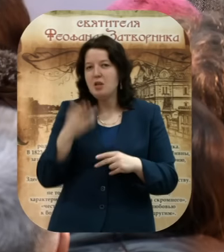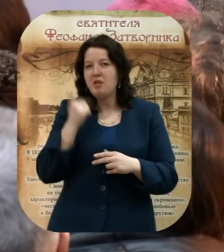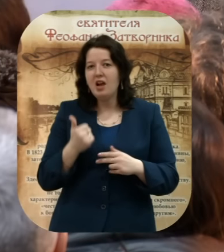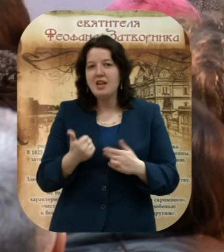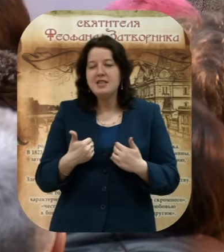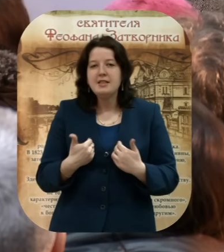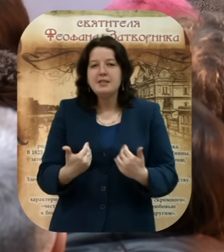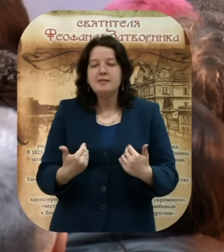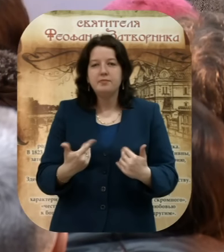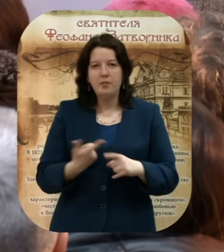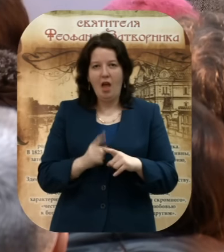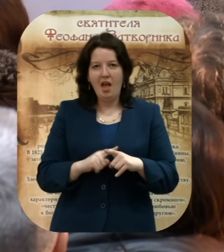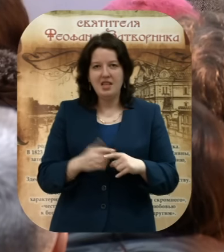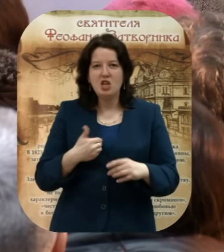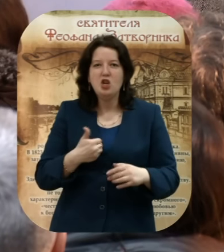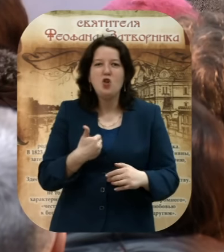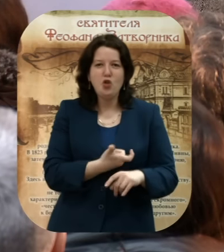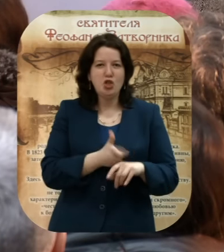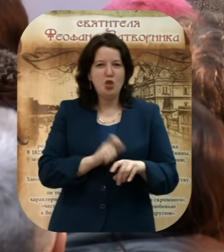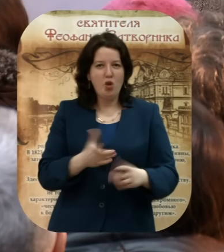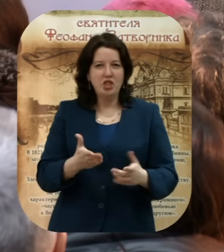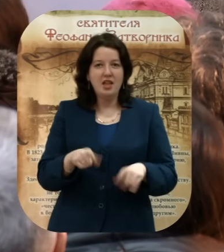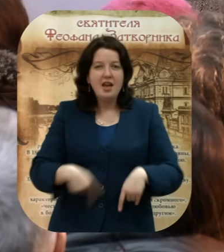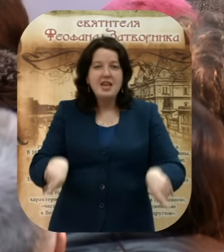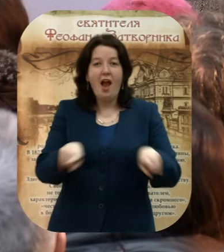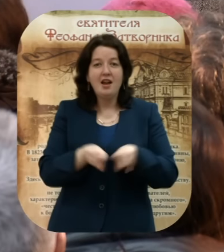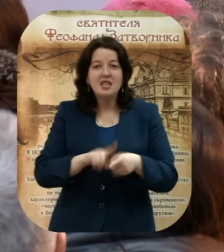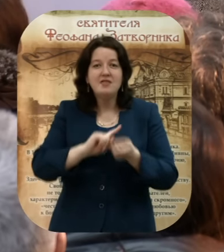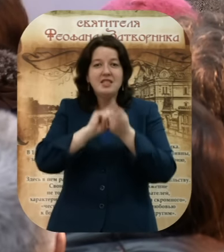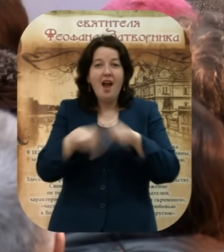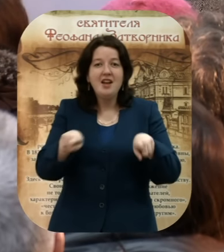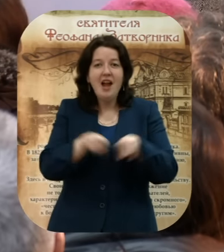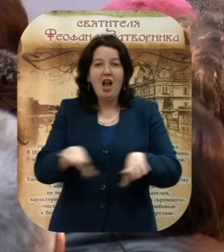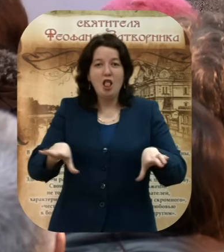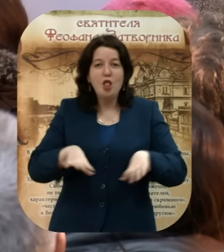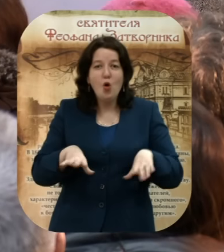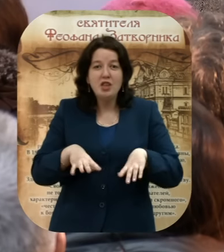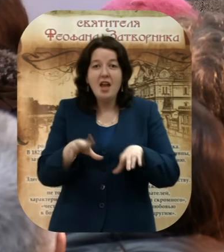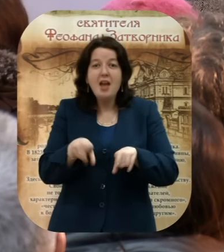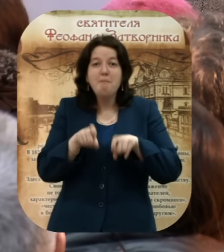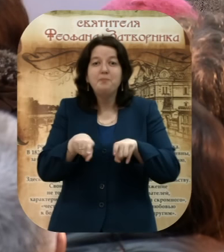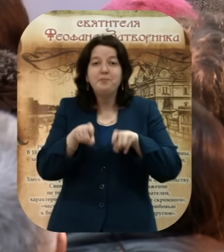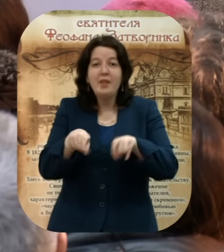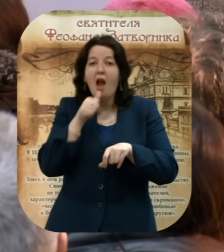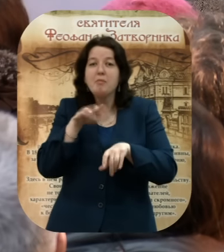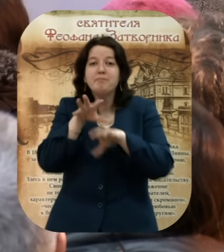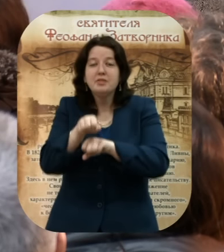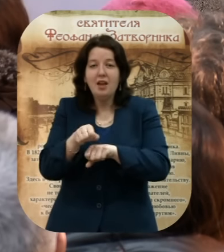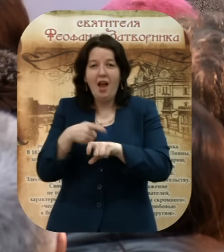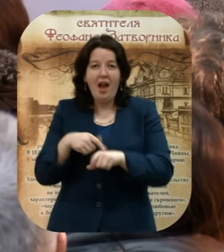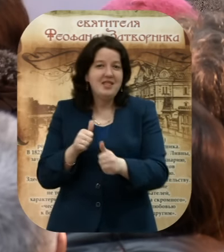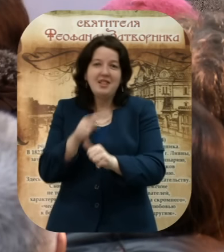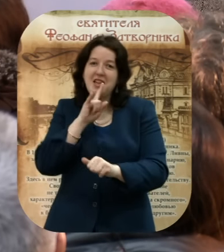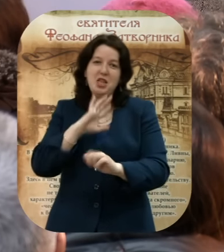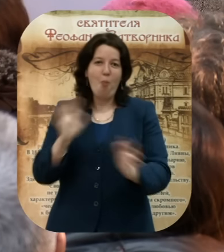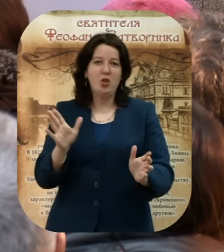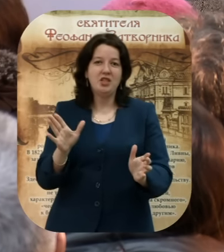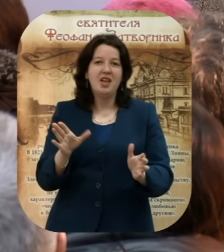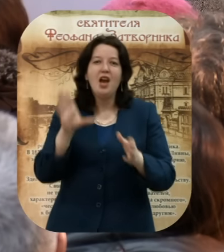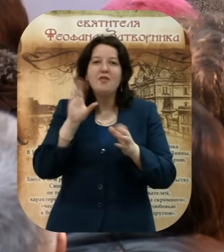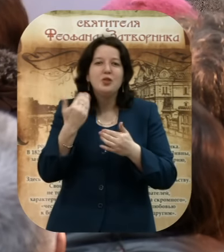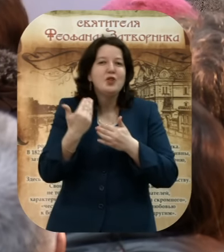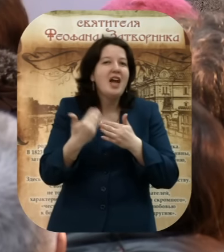жаждет этого, и оказывается, как лошадь перед пучком этого сена. Все же иссякает,